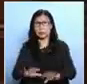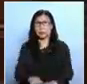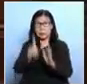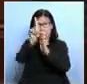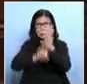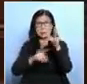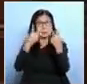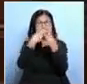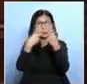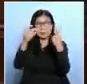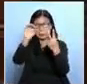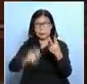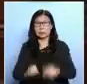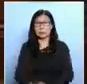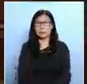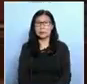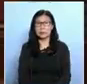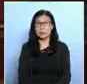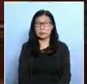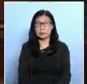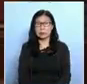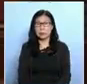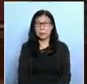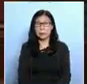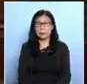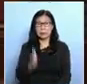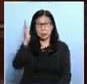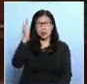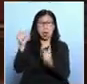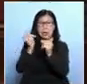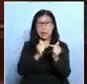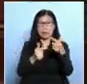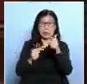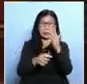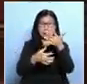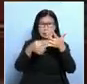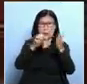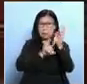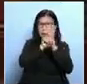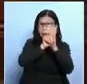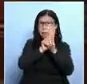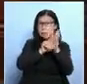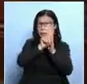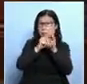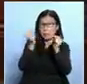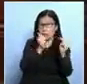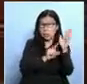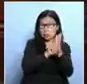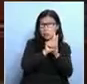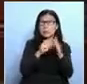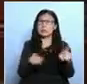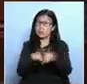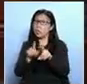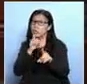是我相信有時候的東西不是說長期都會升的， What it can go up will come